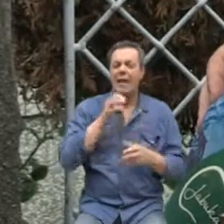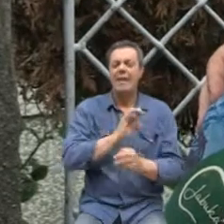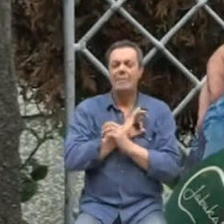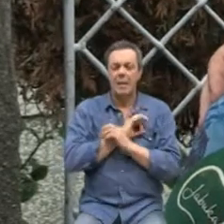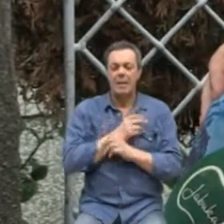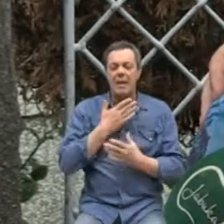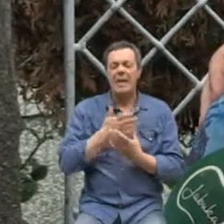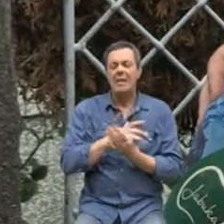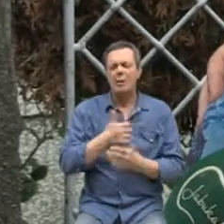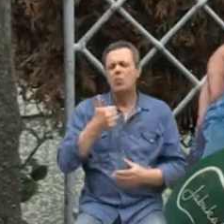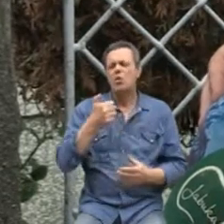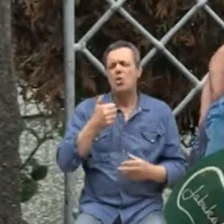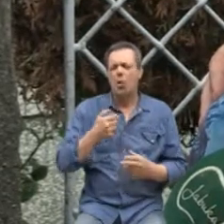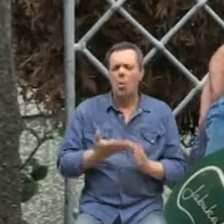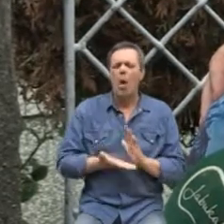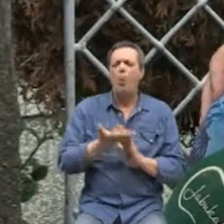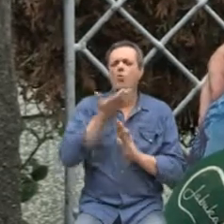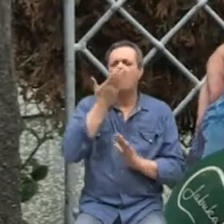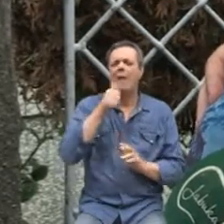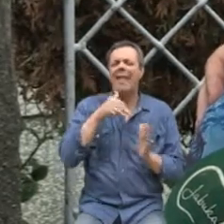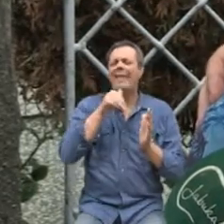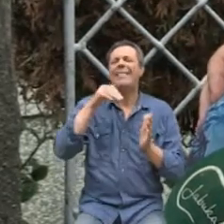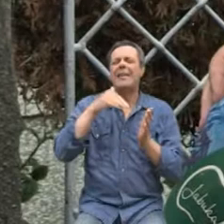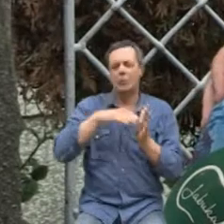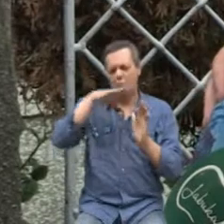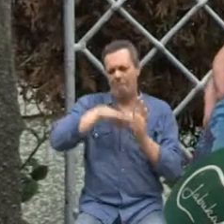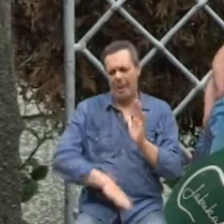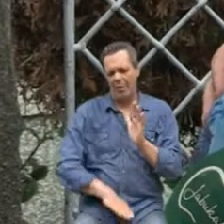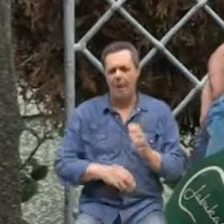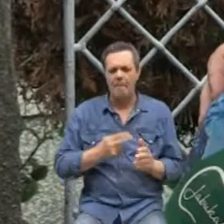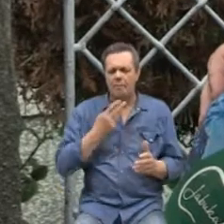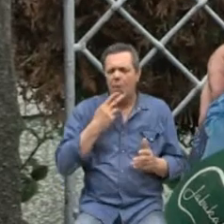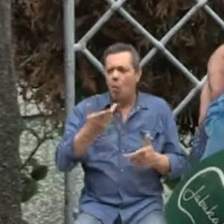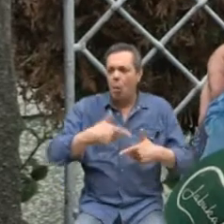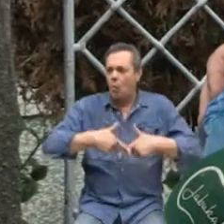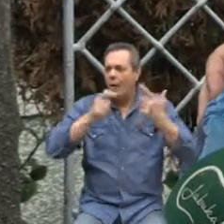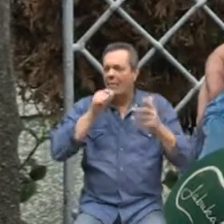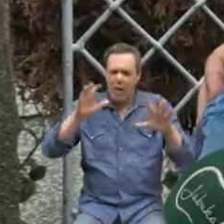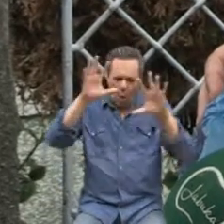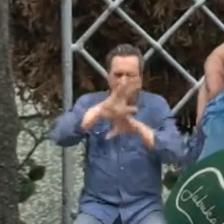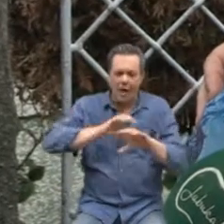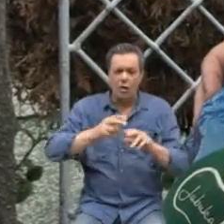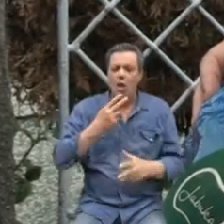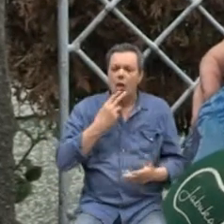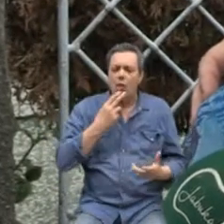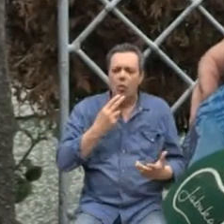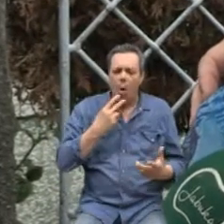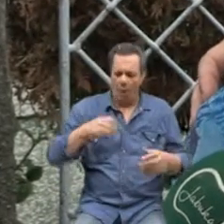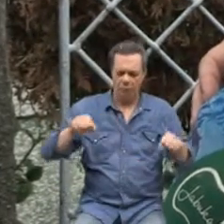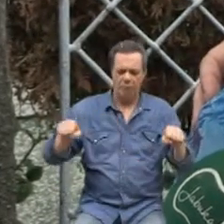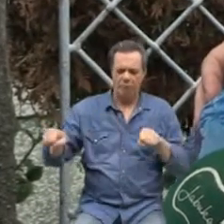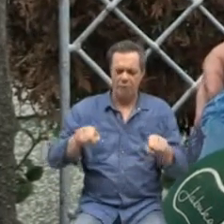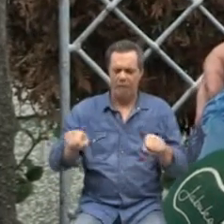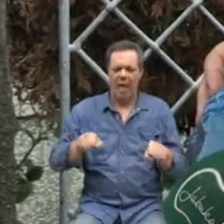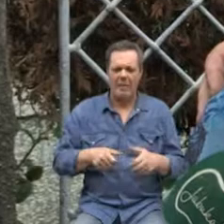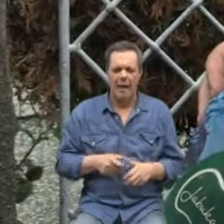i smrti, između stotine uspona i tisuću padova? Ko tu vedri i oblači, a tko suvereno